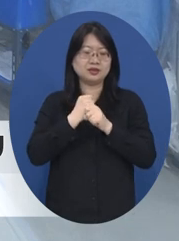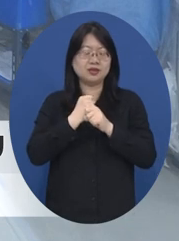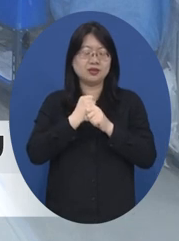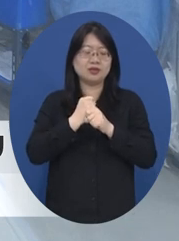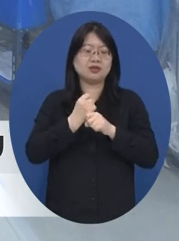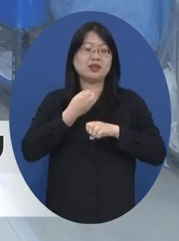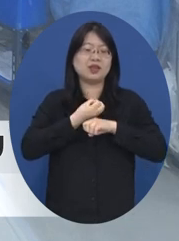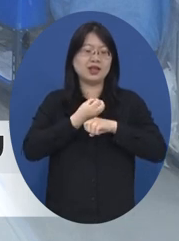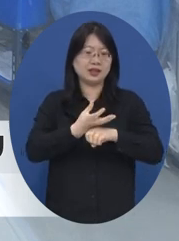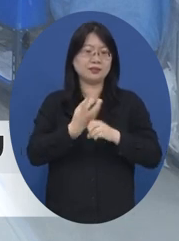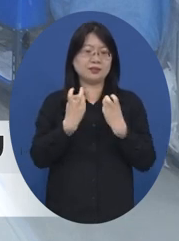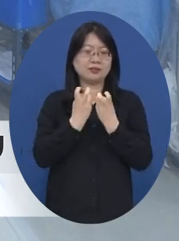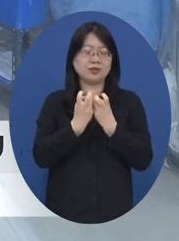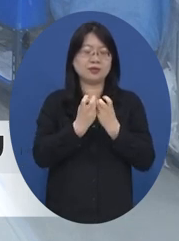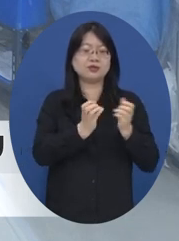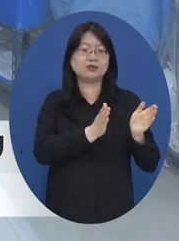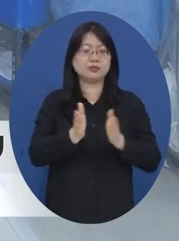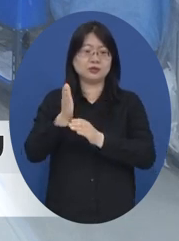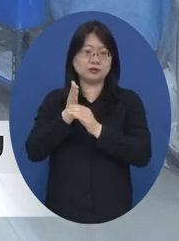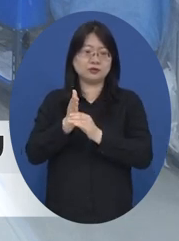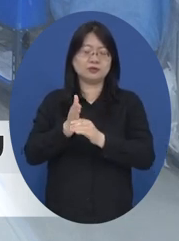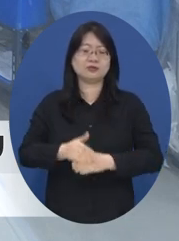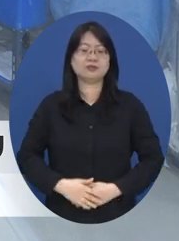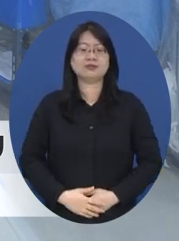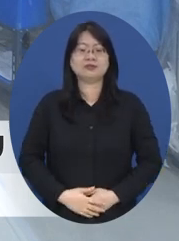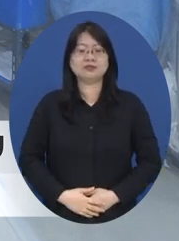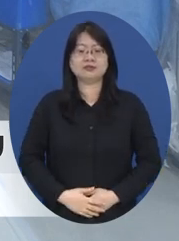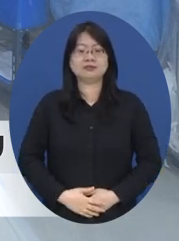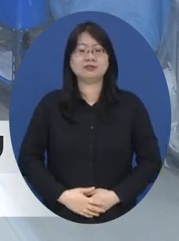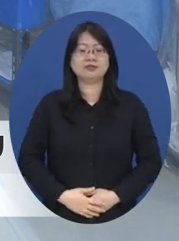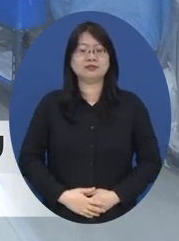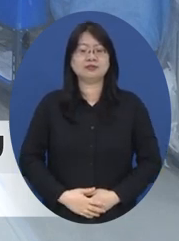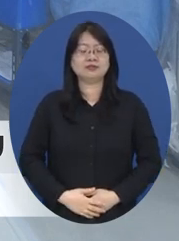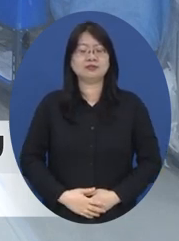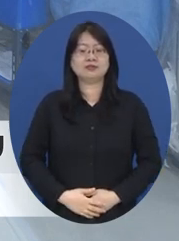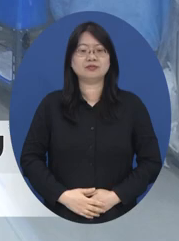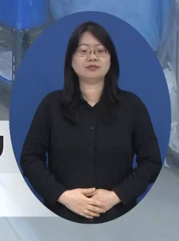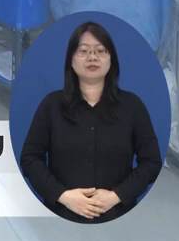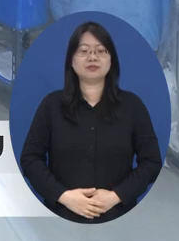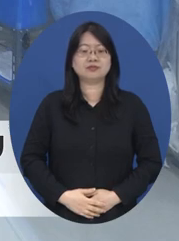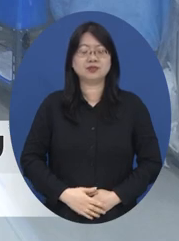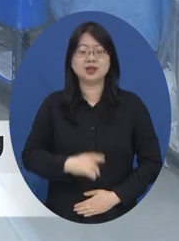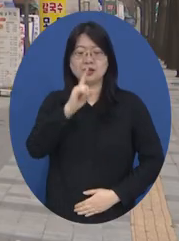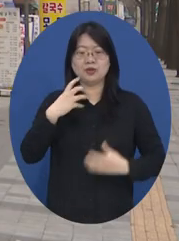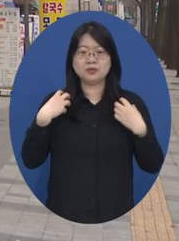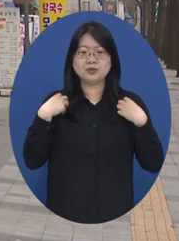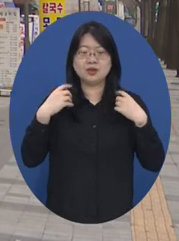무료로 공급하는 방안에 추진하겠다 고 언급했습니다 최재영 기자의 보도입니다